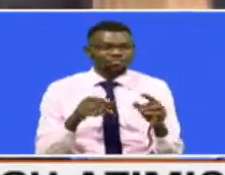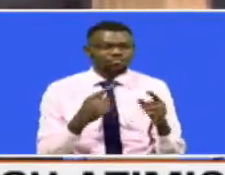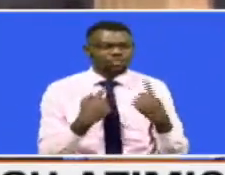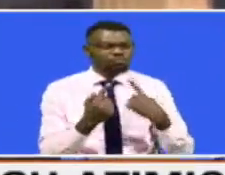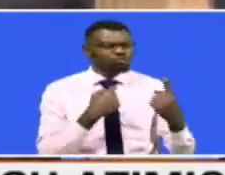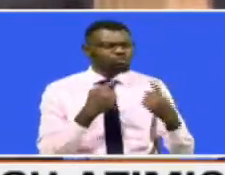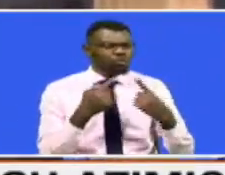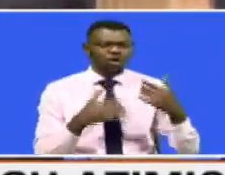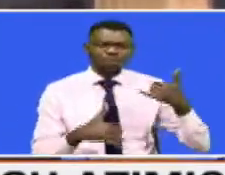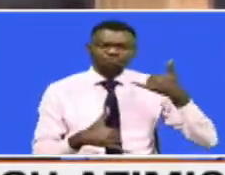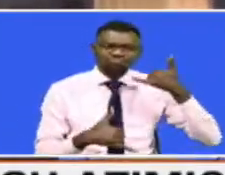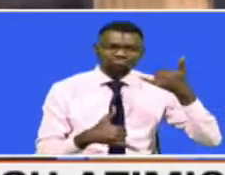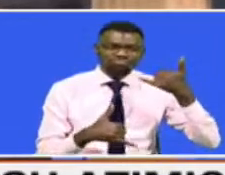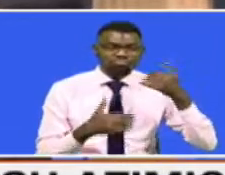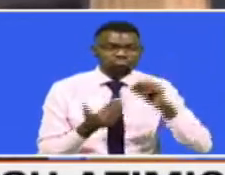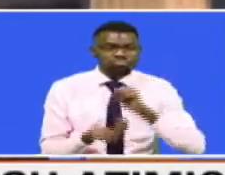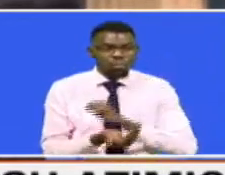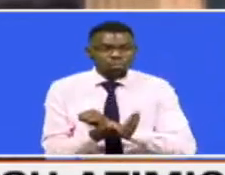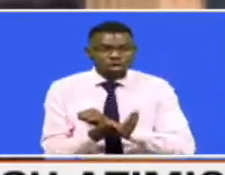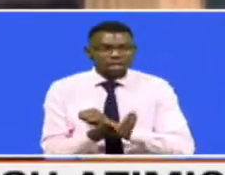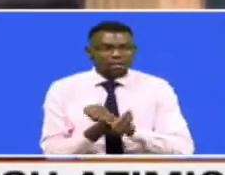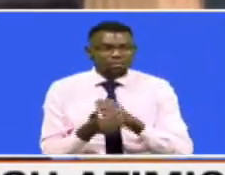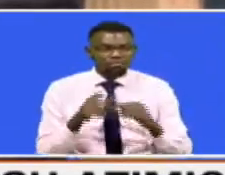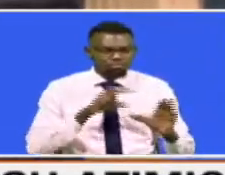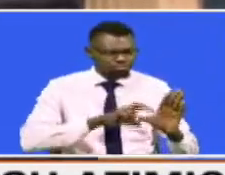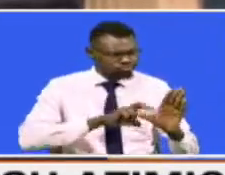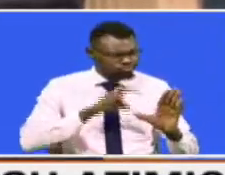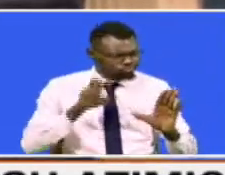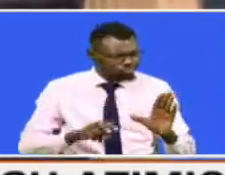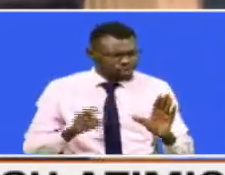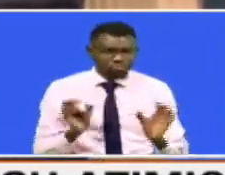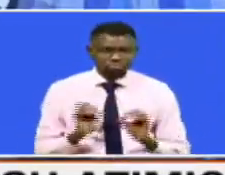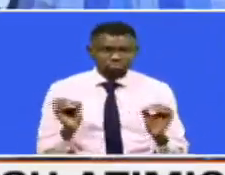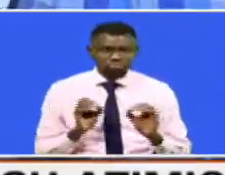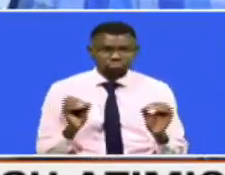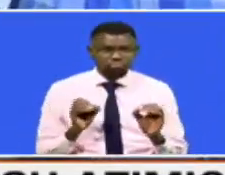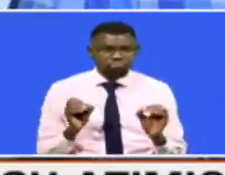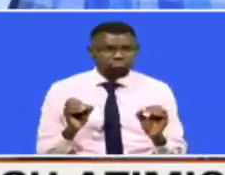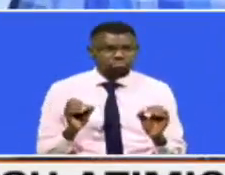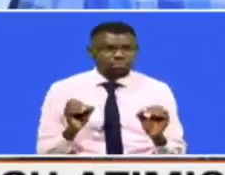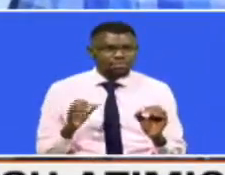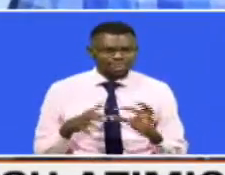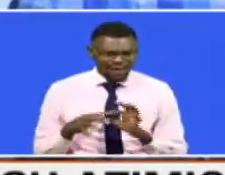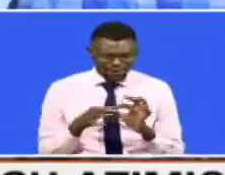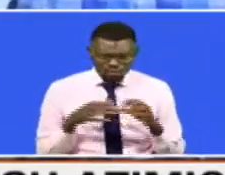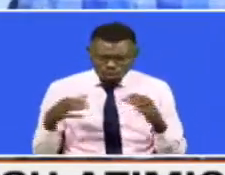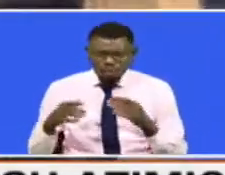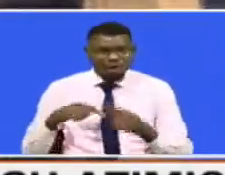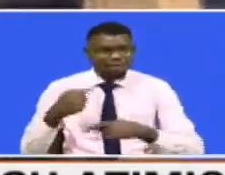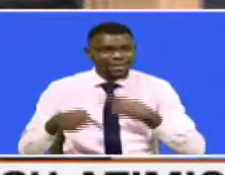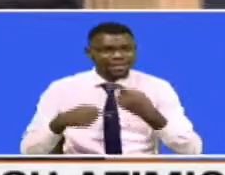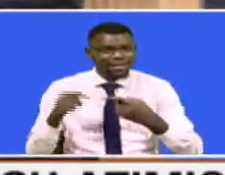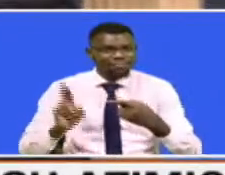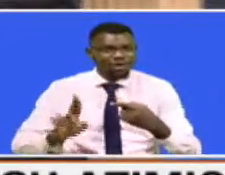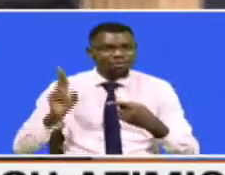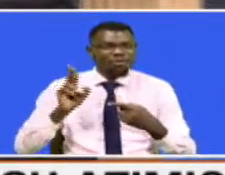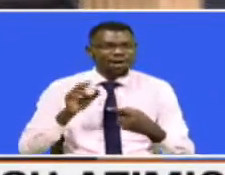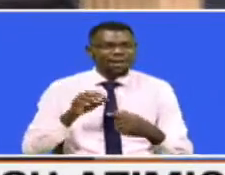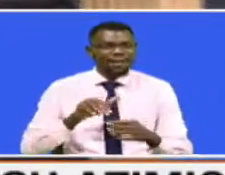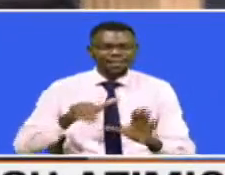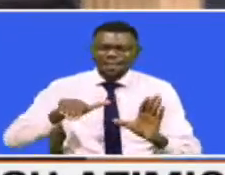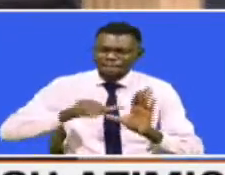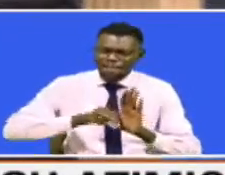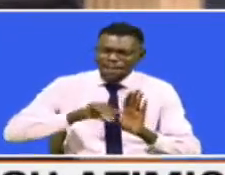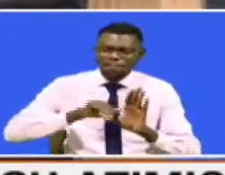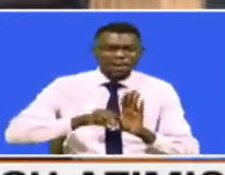him this morning. He has not given me any impression that he's going to resign from Azimio. Uhuru is very much